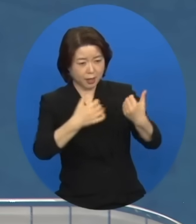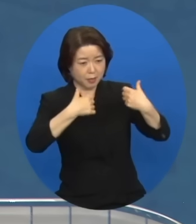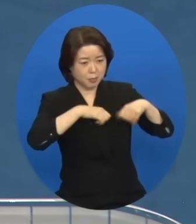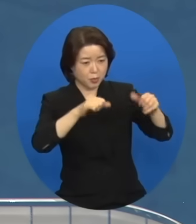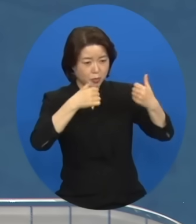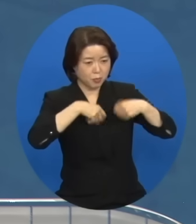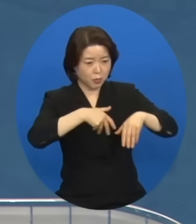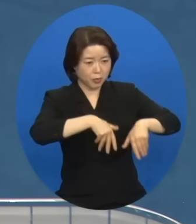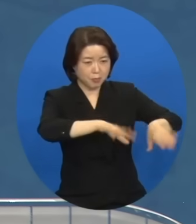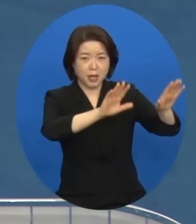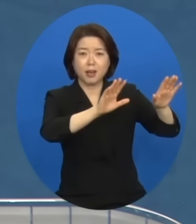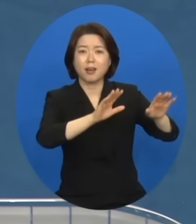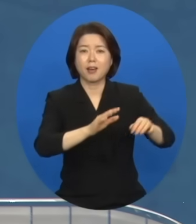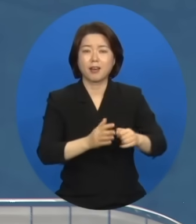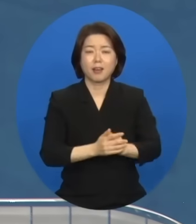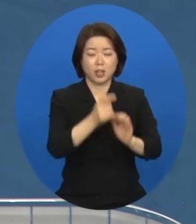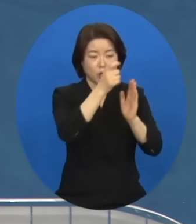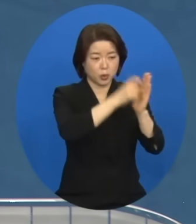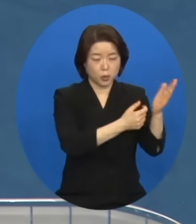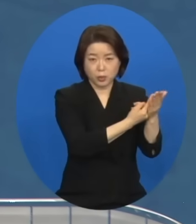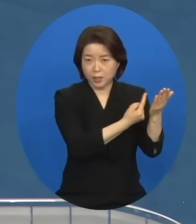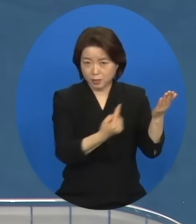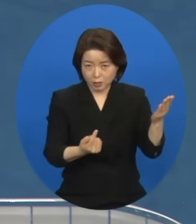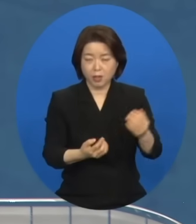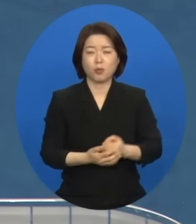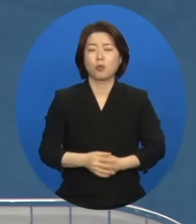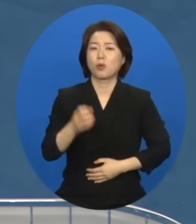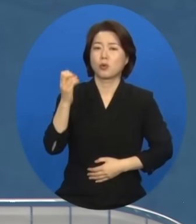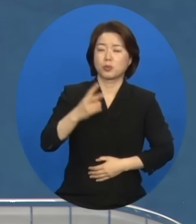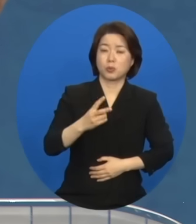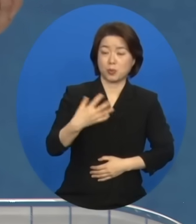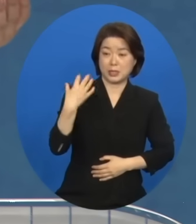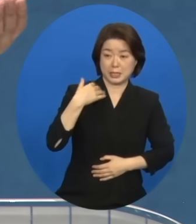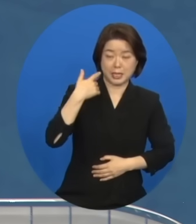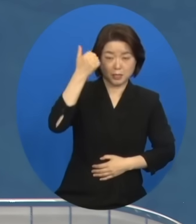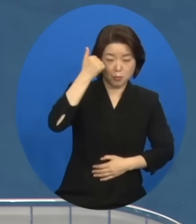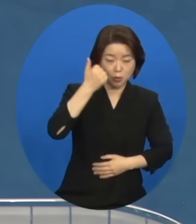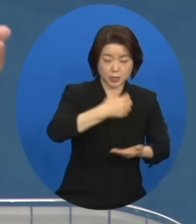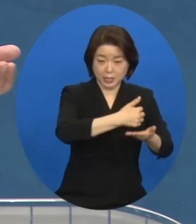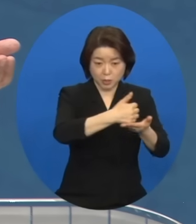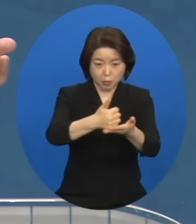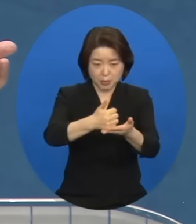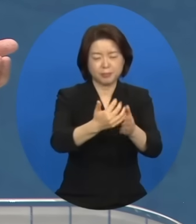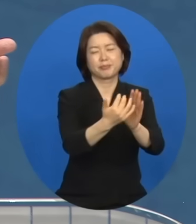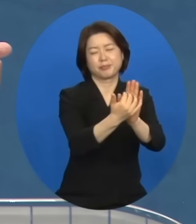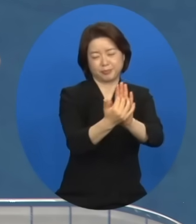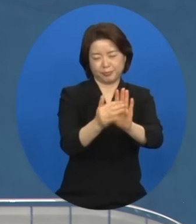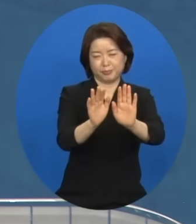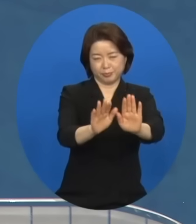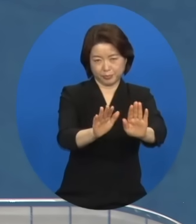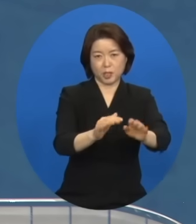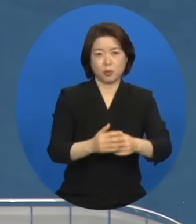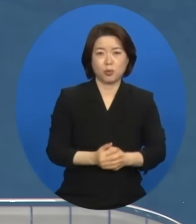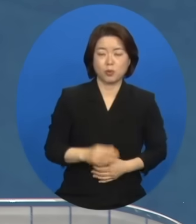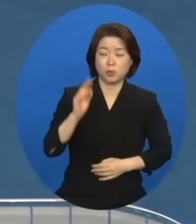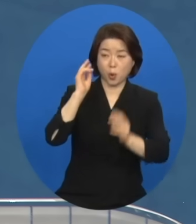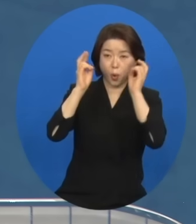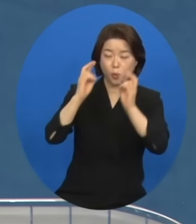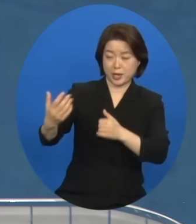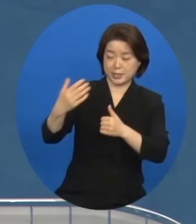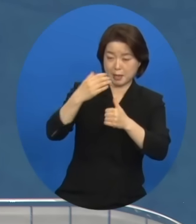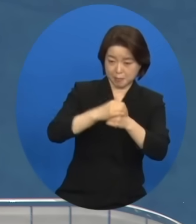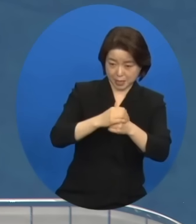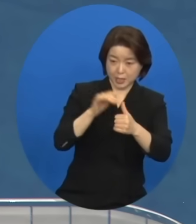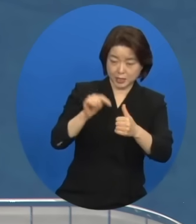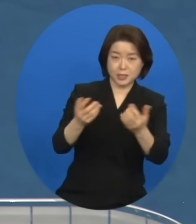포기합니다. 교단을 떠나야 되겠고 담임 목사로 가는 청빙을 거절하고 그리고 회사를 맡겨준